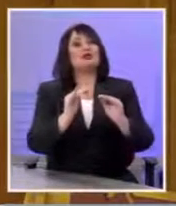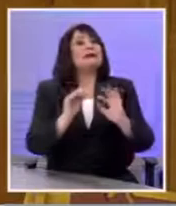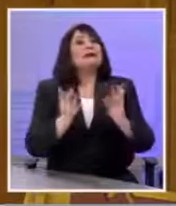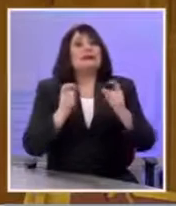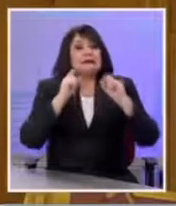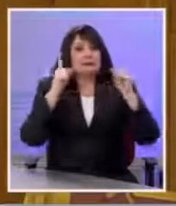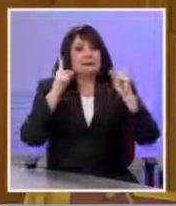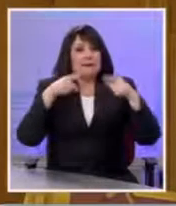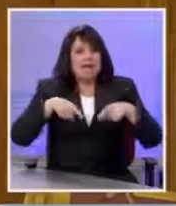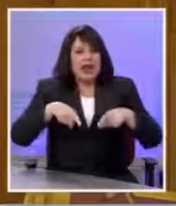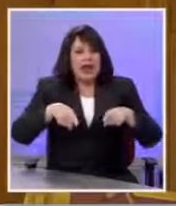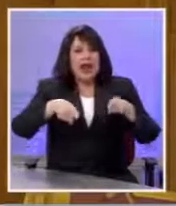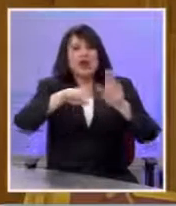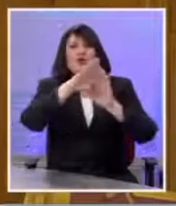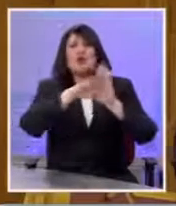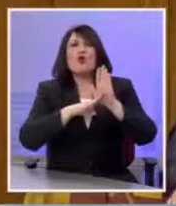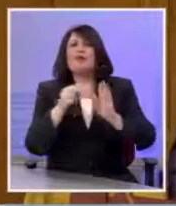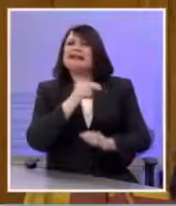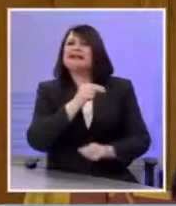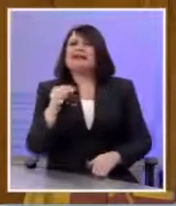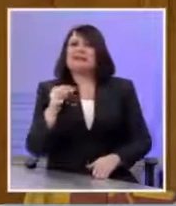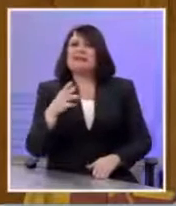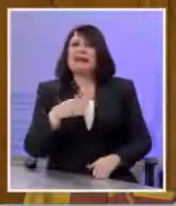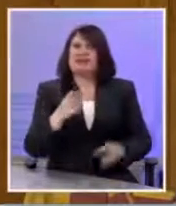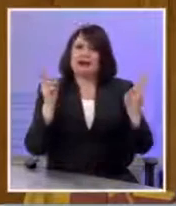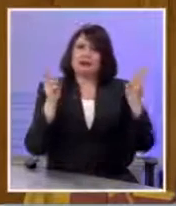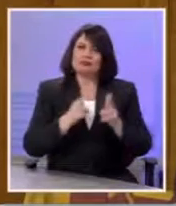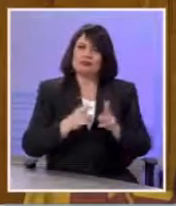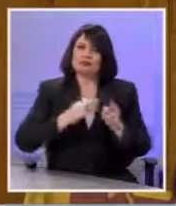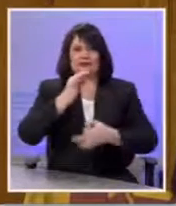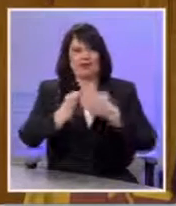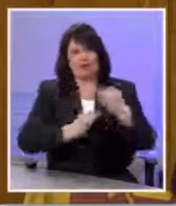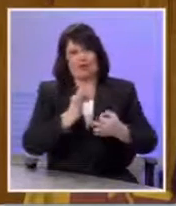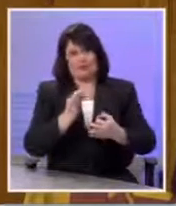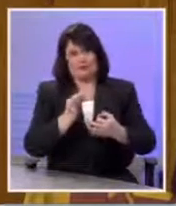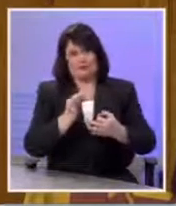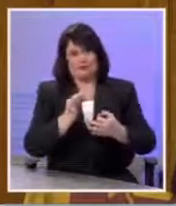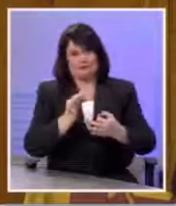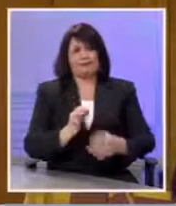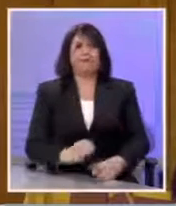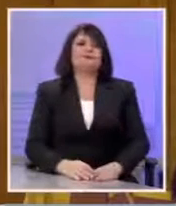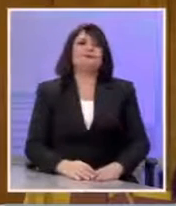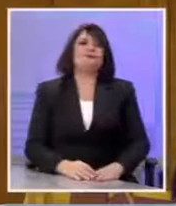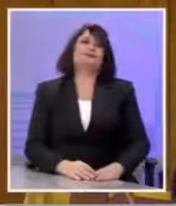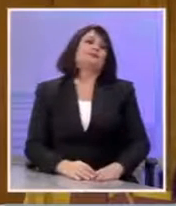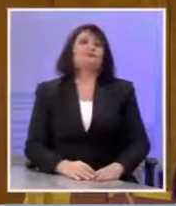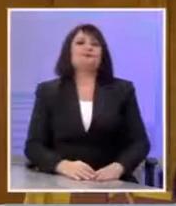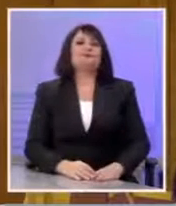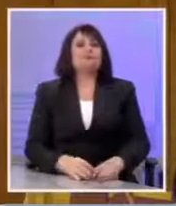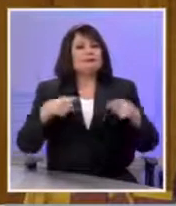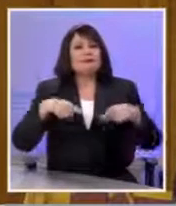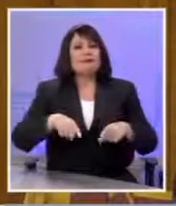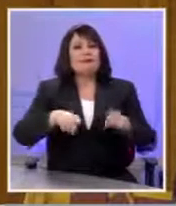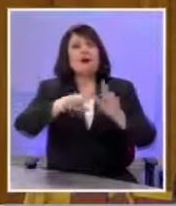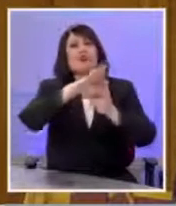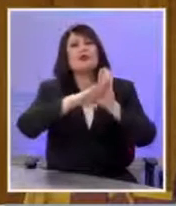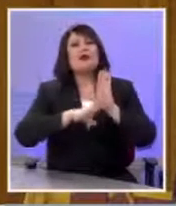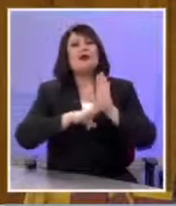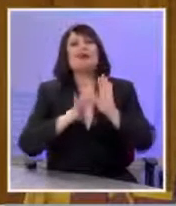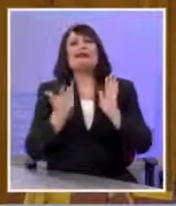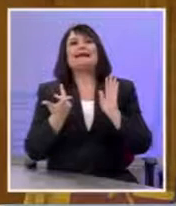παράλληλο πρόγραμμα, θα ήθελα συνοπτικά να αναφέρω ότι παράλληλο πρόγραμμα είναι αυτά